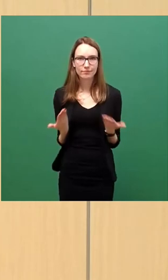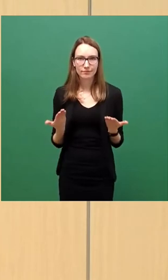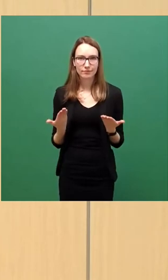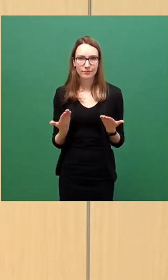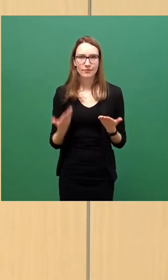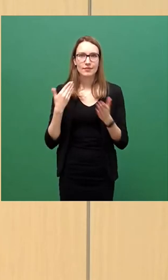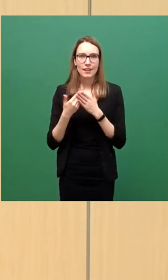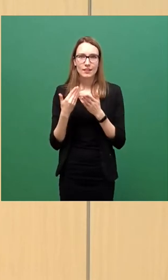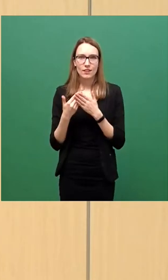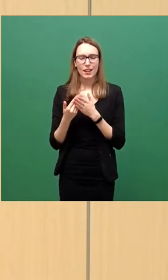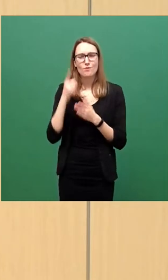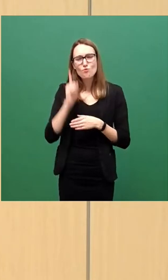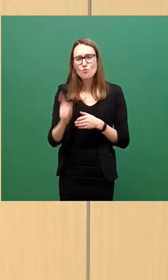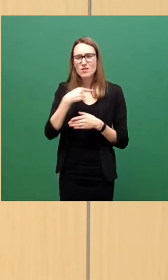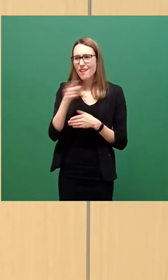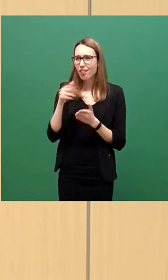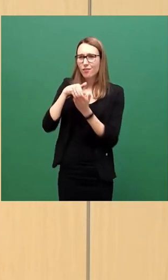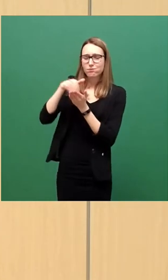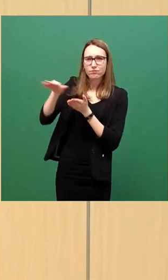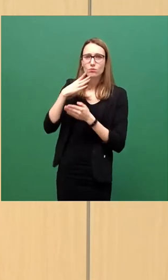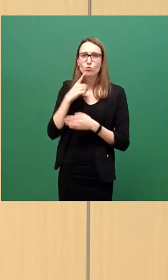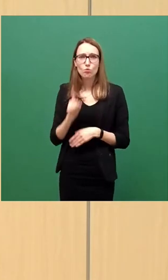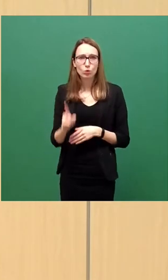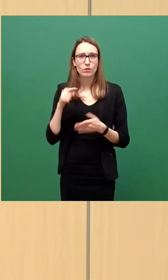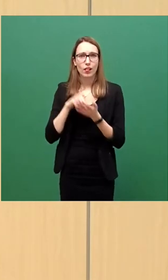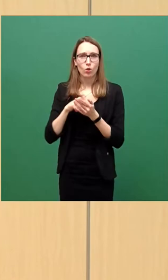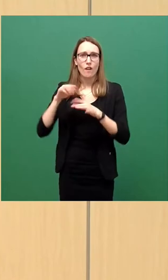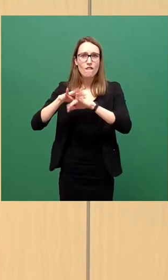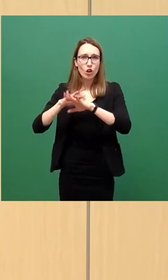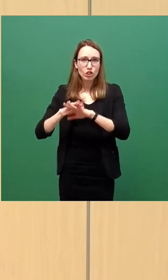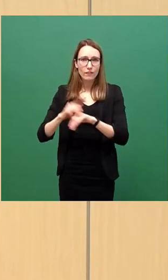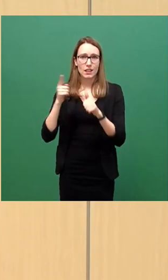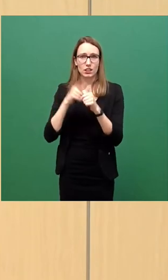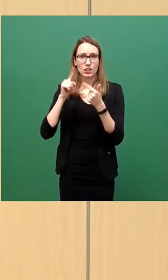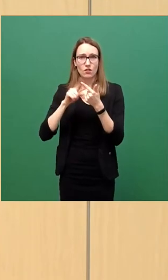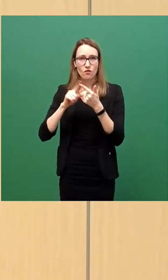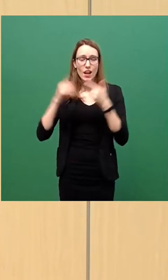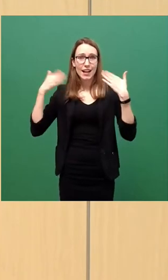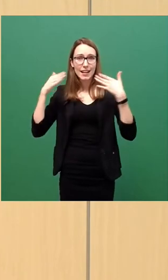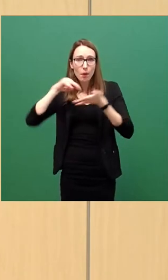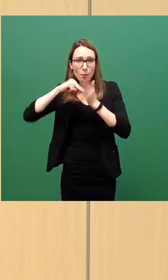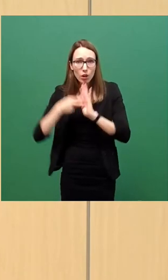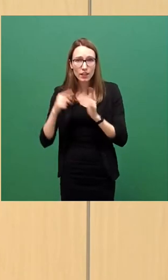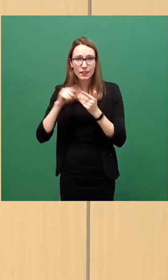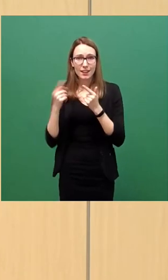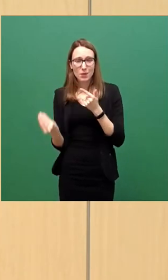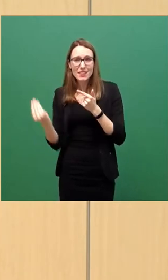aus wirtschaftlichen Gründen, aus logischen Gründen. Und aus klimapolitischen Gründen. Es ist zusätzlicher Verkehr, der